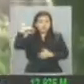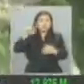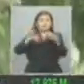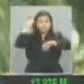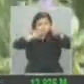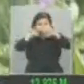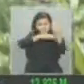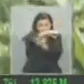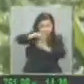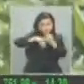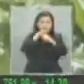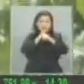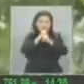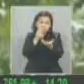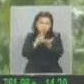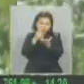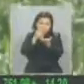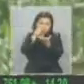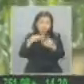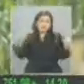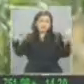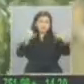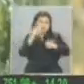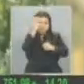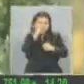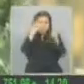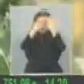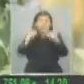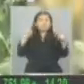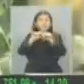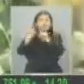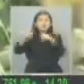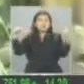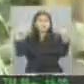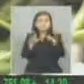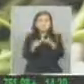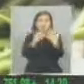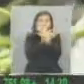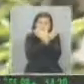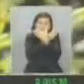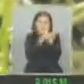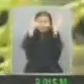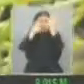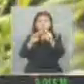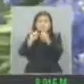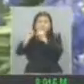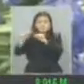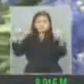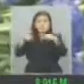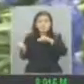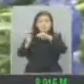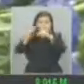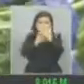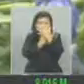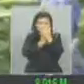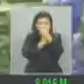ข้าด้วยกันทำให้ได้เสื้อผ้าแฟชั่นที่กระตุ้นให้แมลงรวมทั้งผีเสื้อและผึ้งช่วยกันผสมเกสรดอกไม้มากขึ้นห